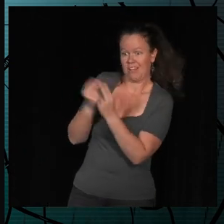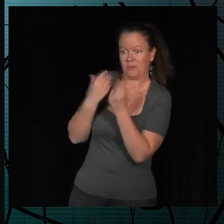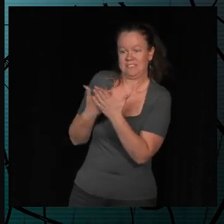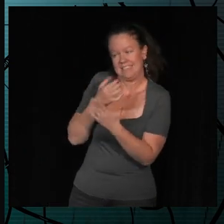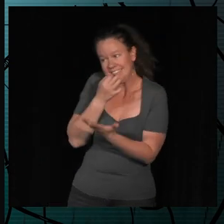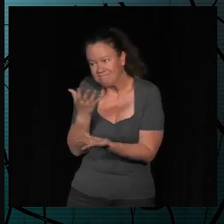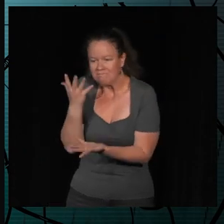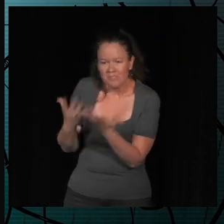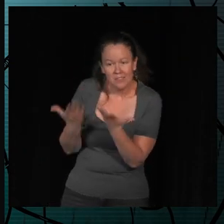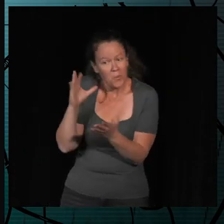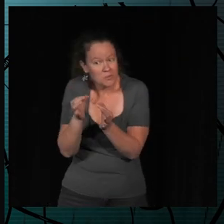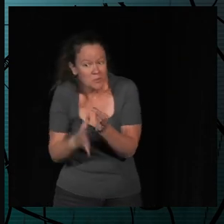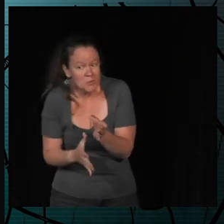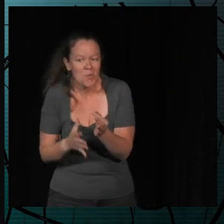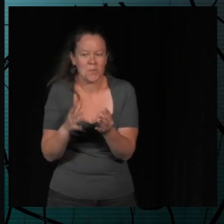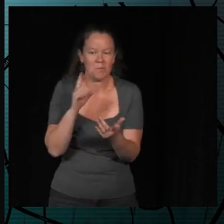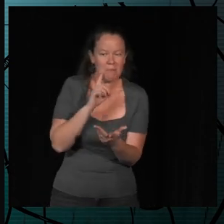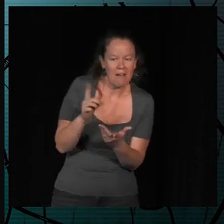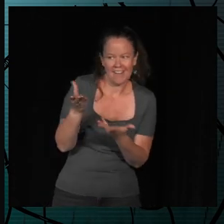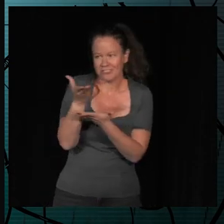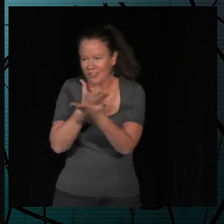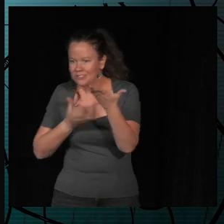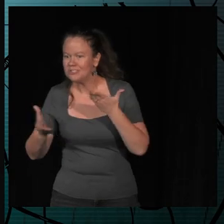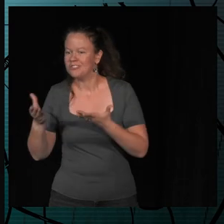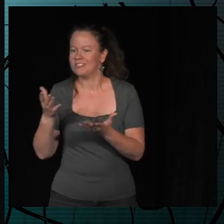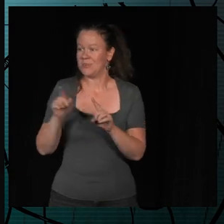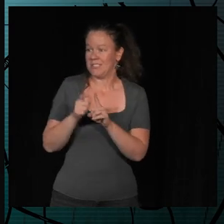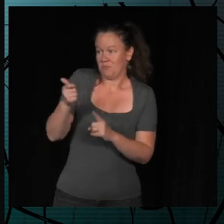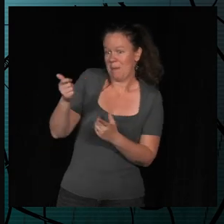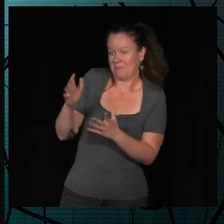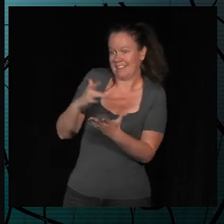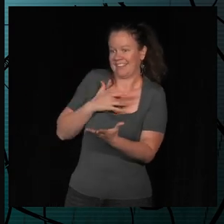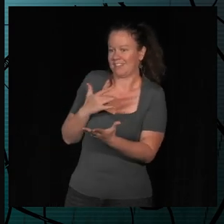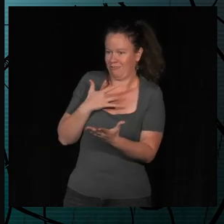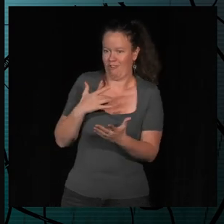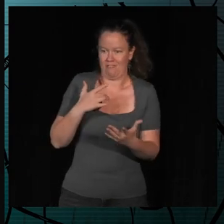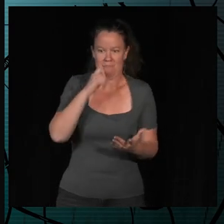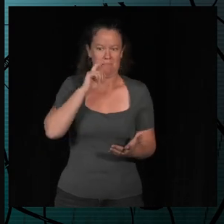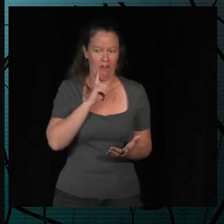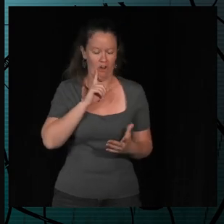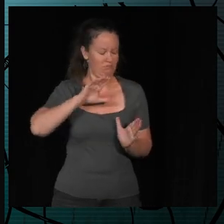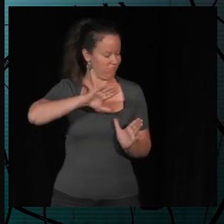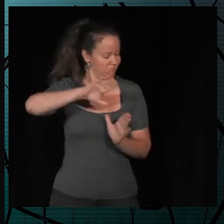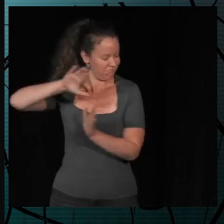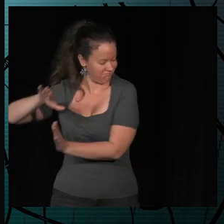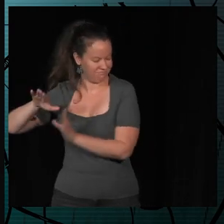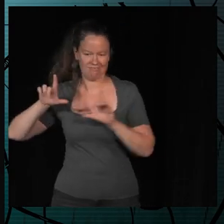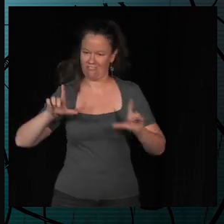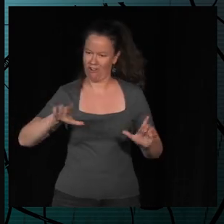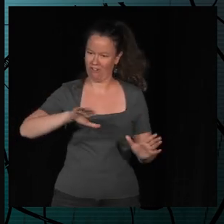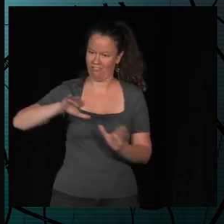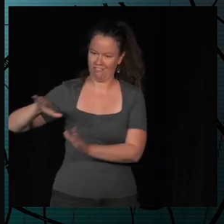culpabiliser et en même temps trouver des moments où on arrive à poser nos écrans pour profiter aussi du collectif et de de